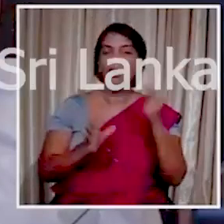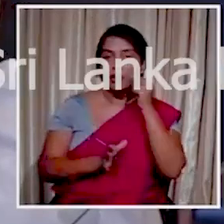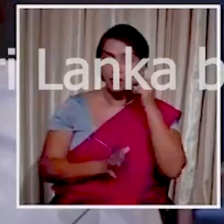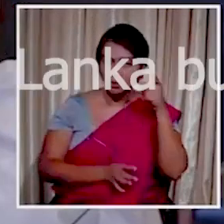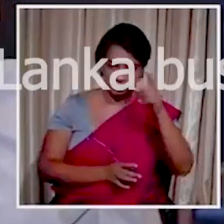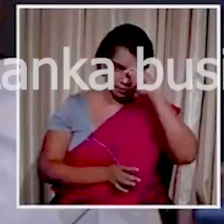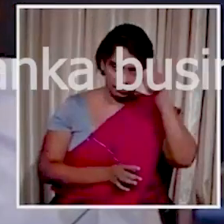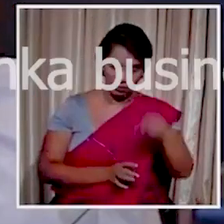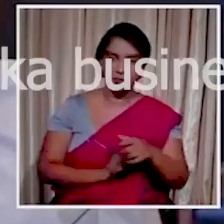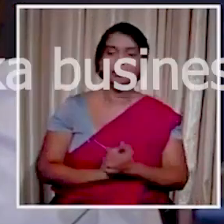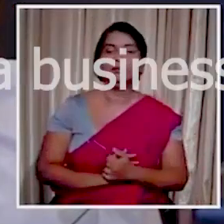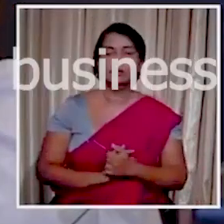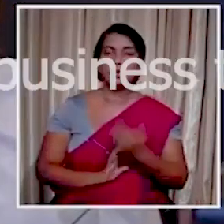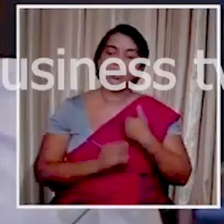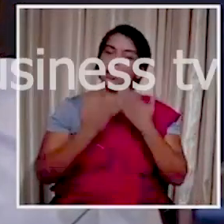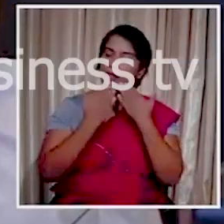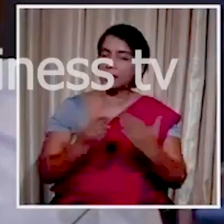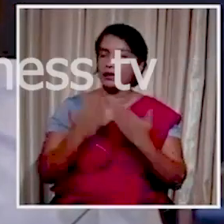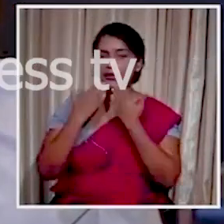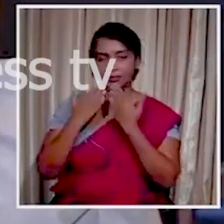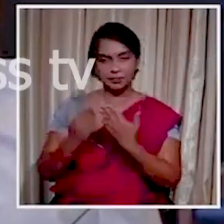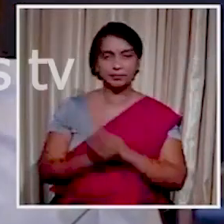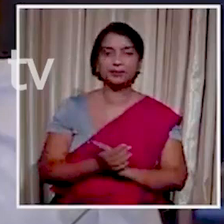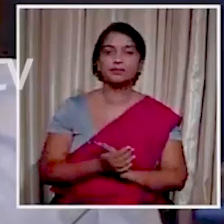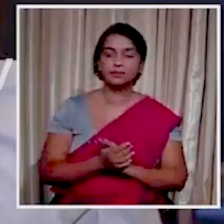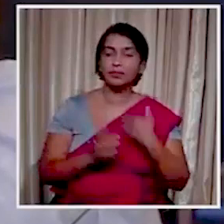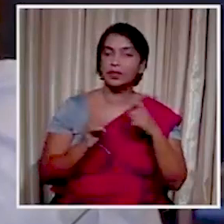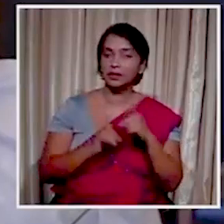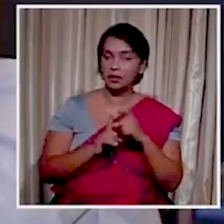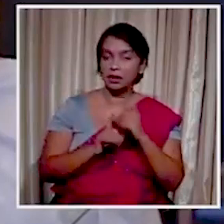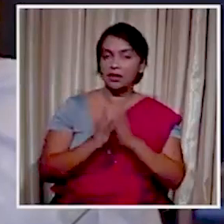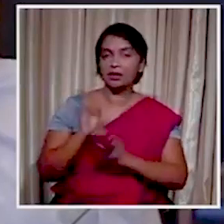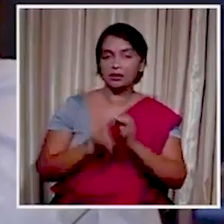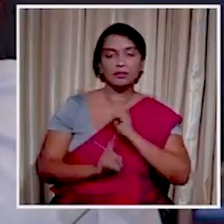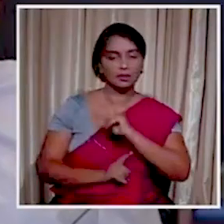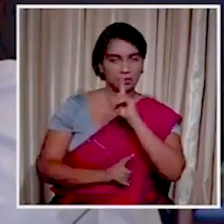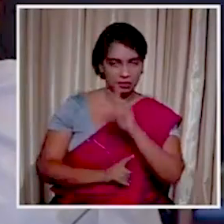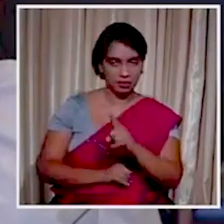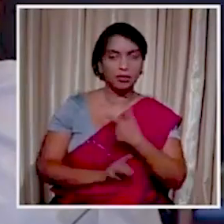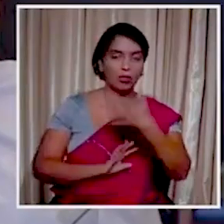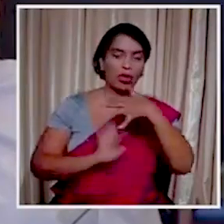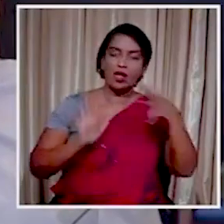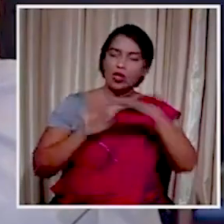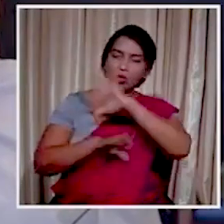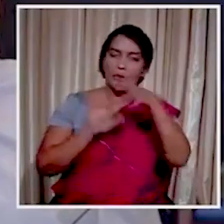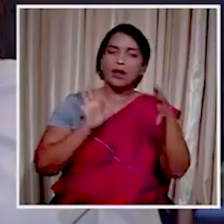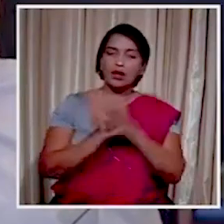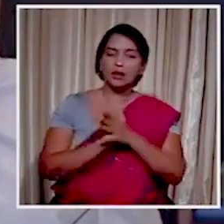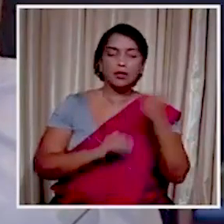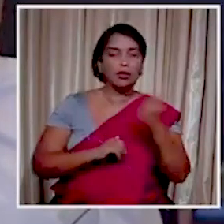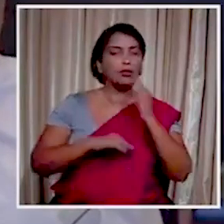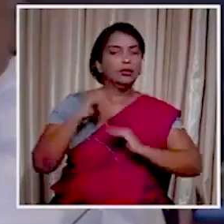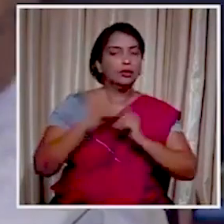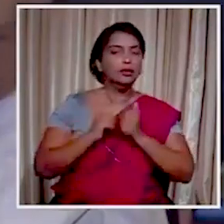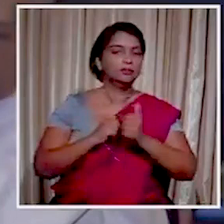දිසානායක මහතුමාටත් මම ස්තුතිවන්ත වෙනවා මම ඩලස් අලාපිර මහතුමා ඉල්ලනවා අපි ඔක්කොම එකතු වෙලා අලුත් ක්‍රමවේදයක් ගන්න